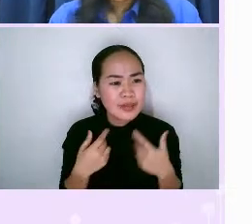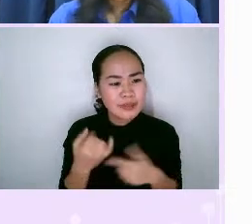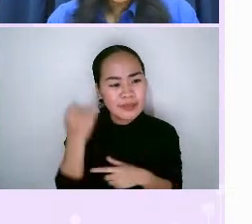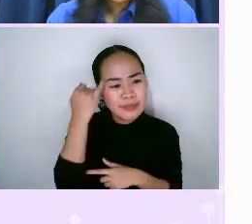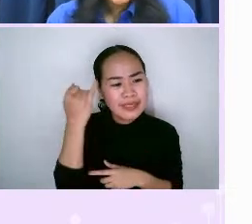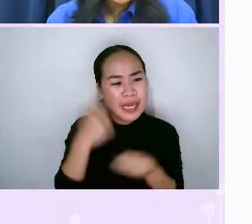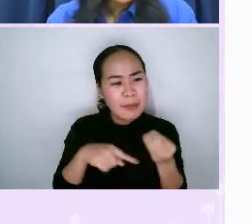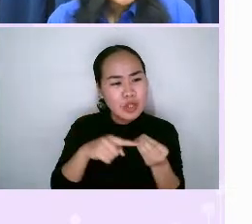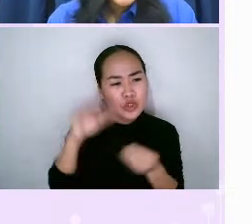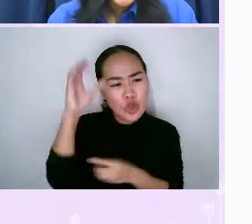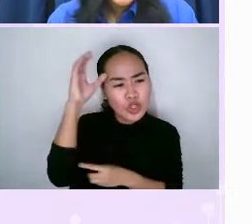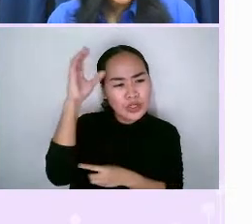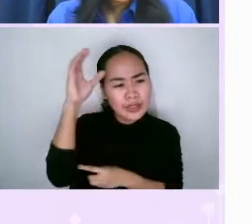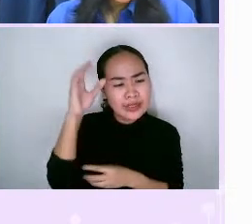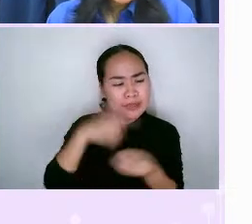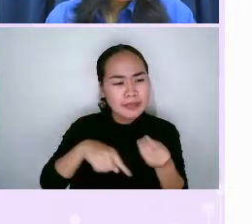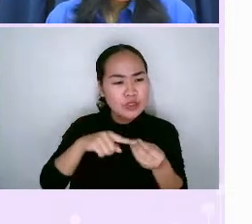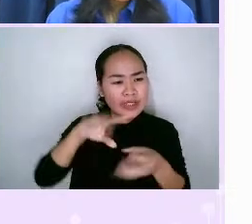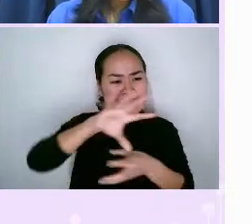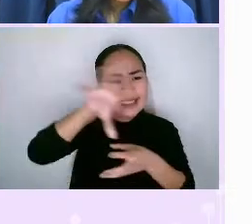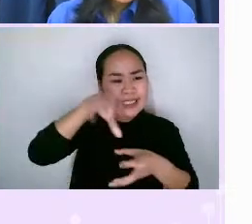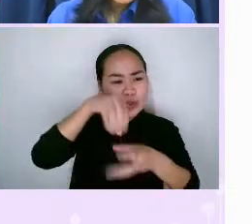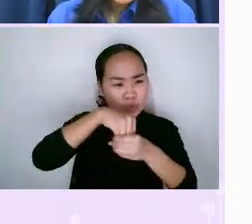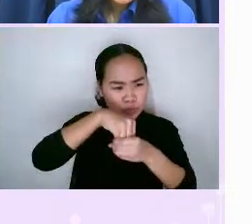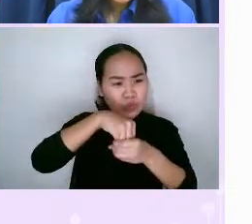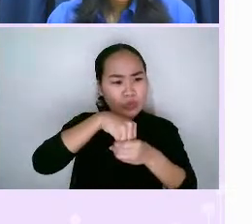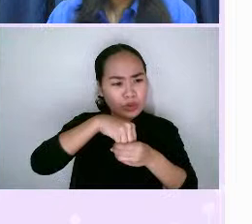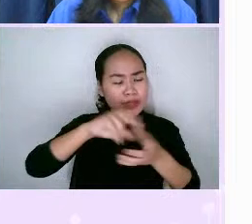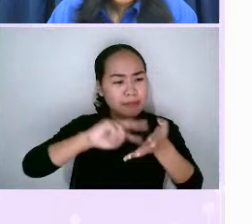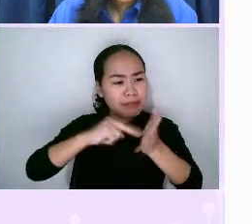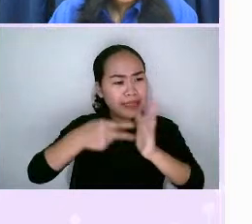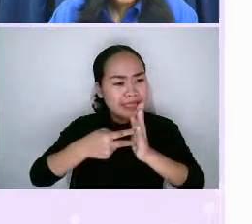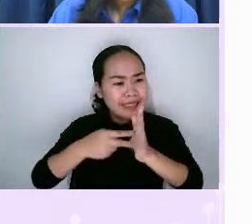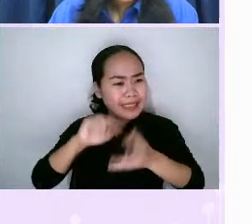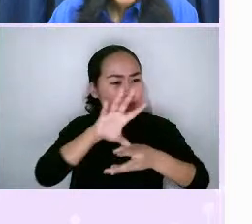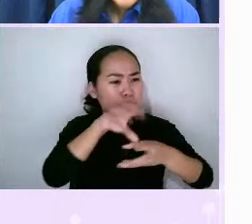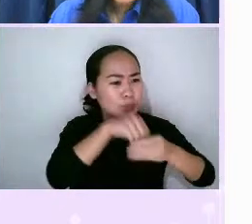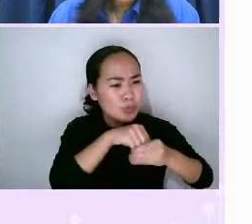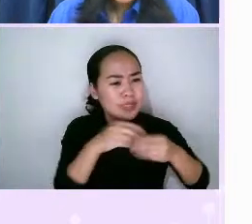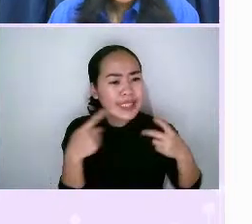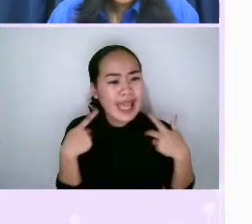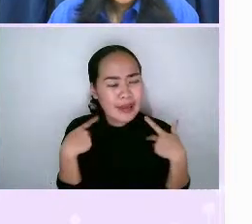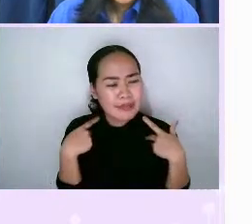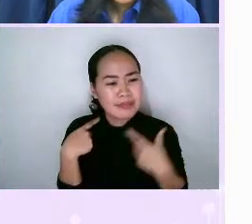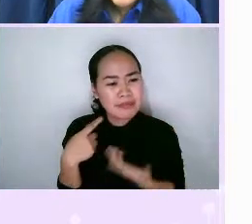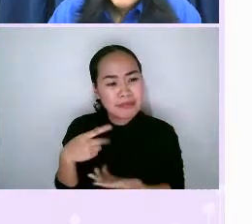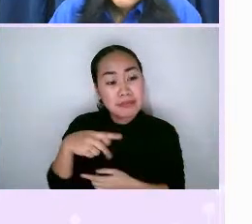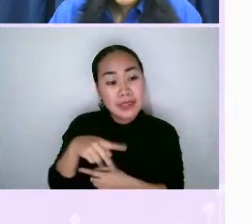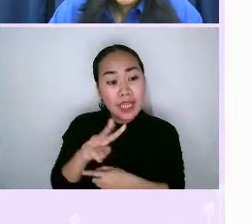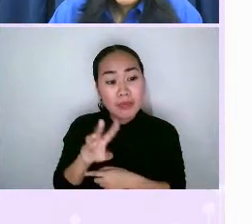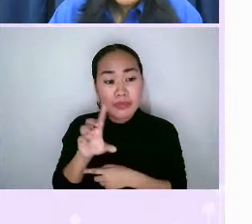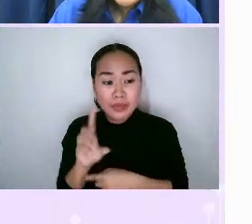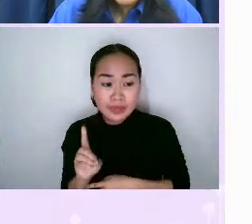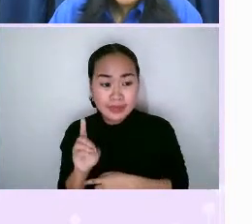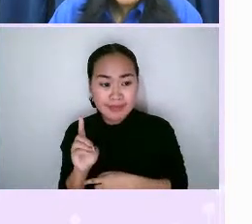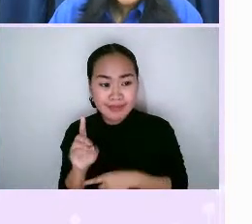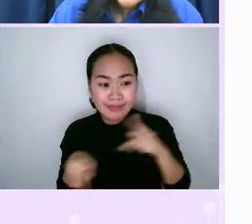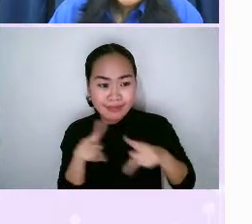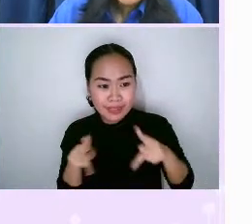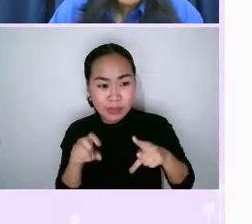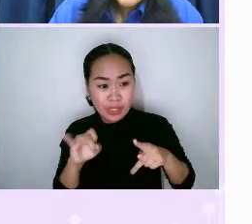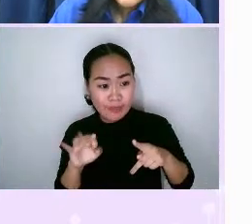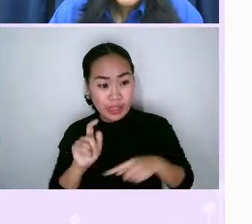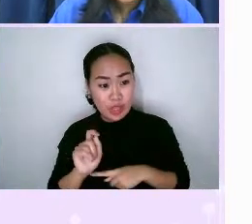ng accessibility and inclusion, kasama po dito ang mga kasama nating may kapansanan. So, para po sa TOP, meron